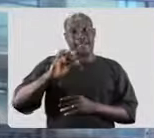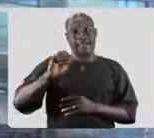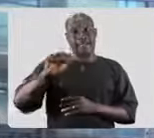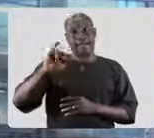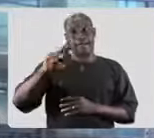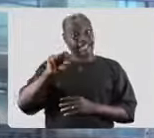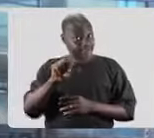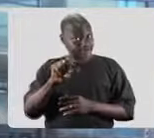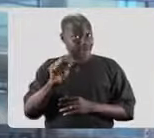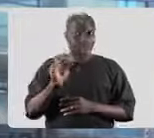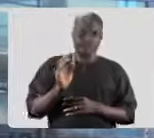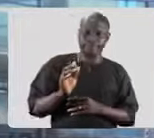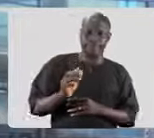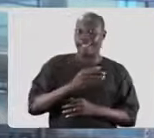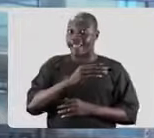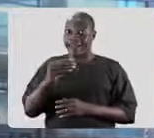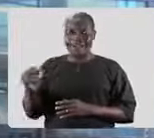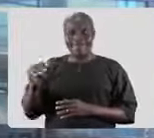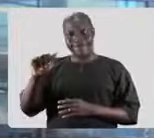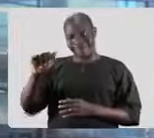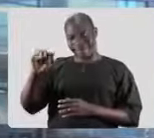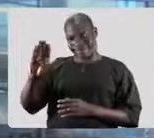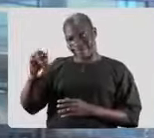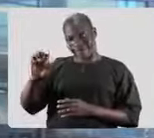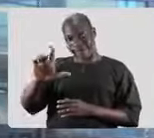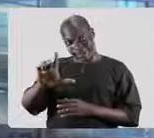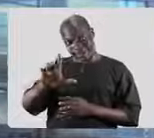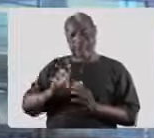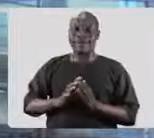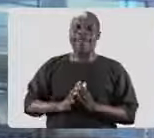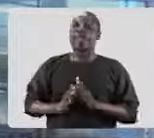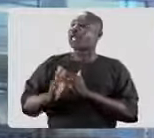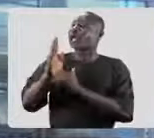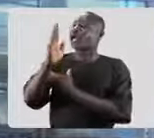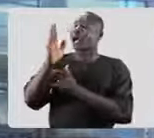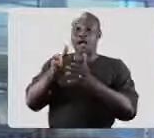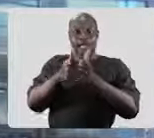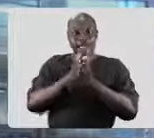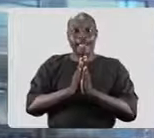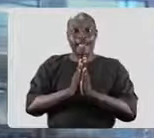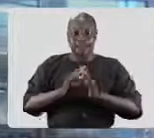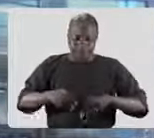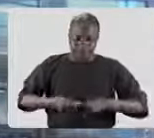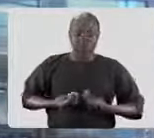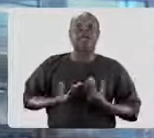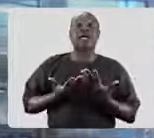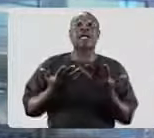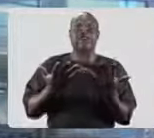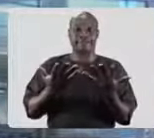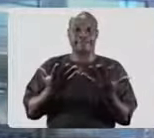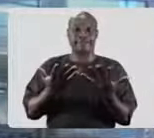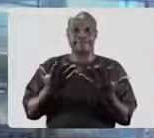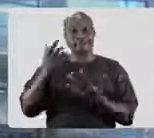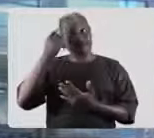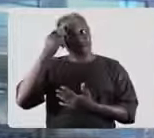Cain and Abel. No nyankopon ebisa se. Wan mo afore emfama won.